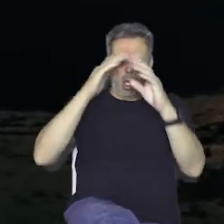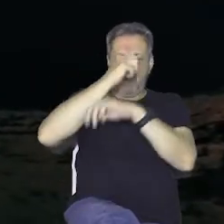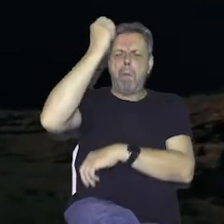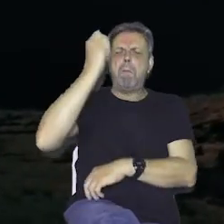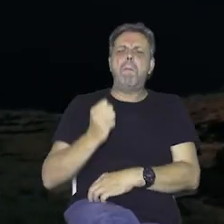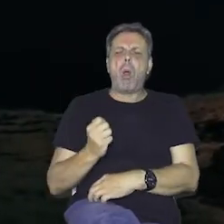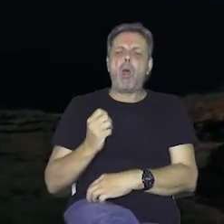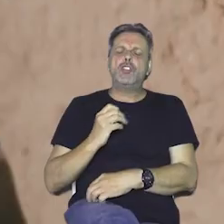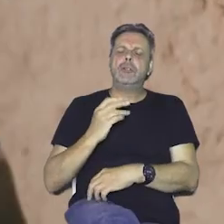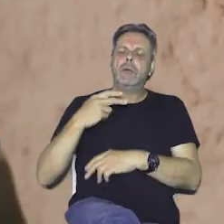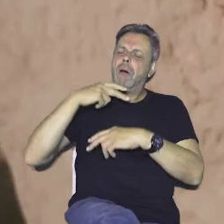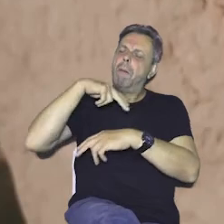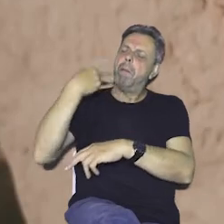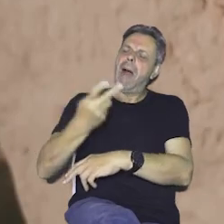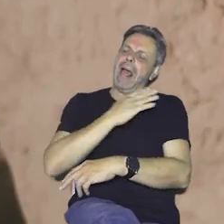ti na rame,